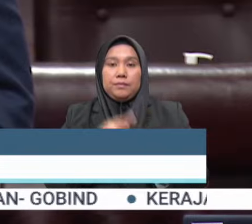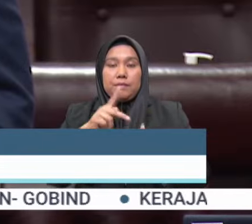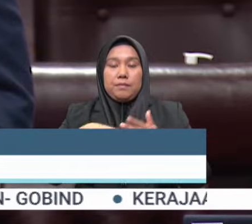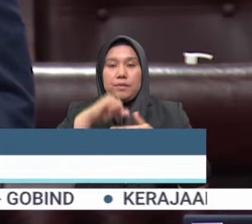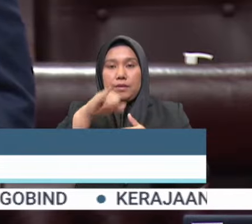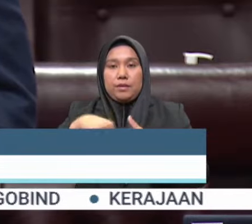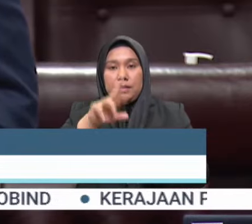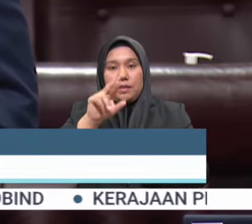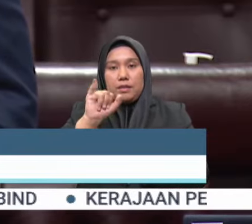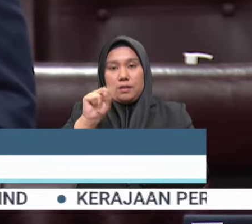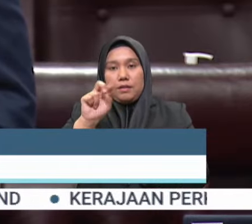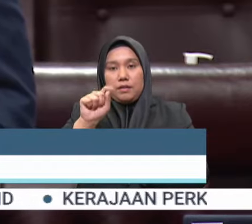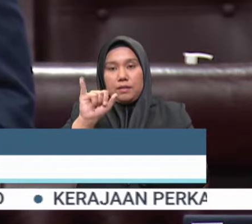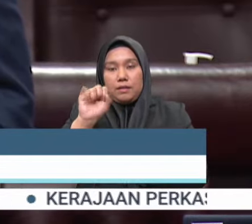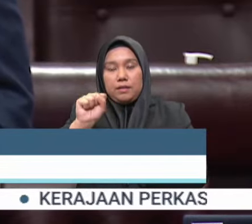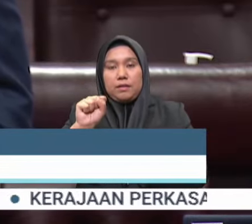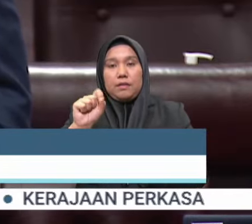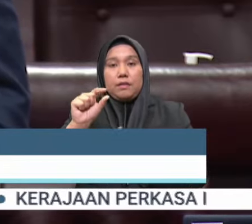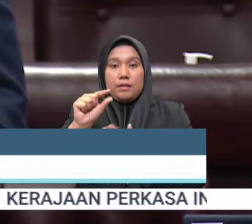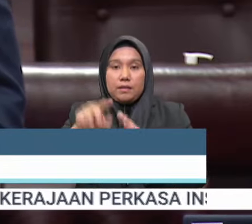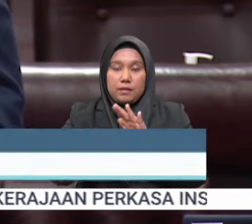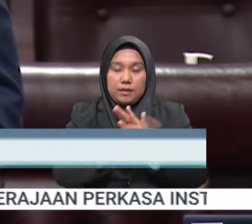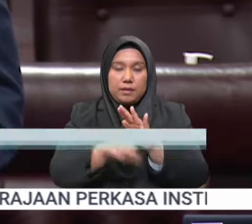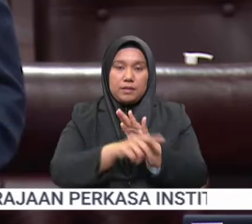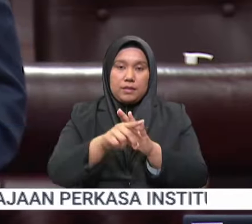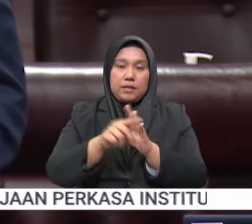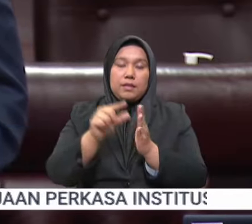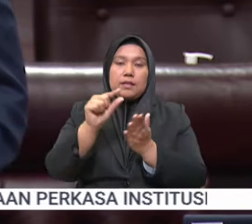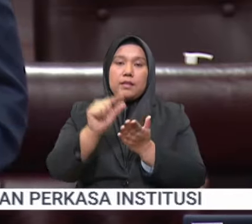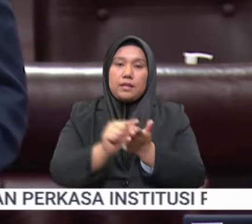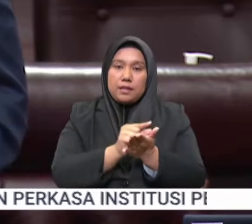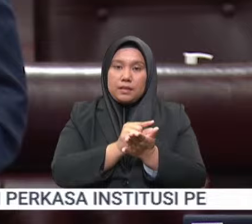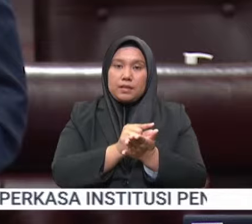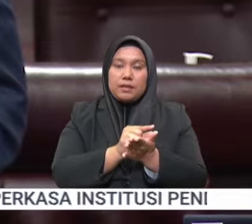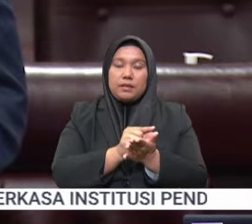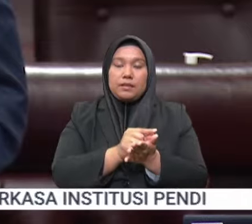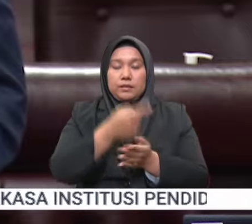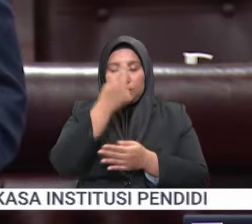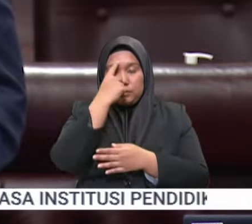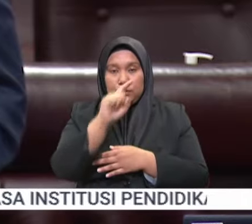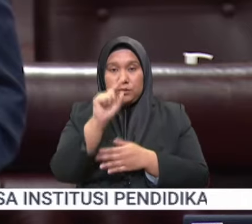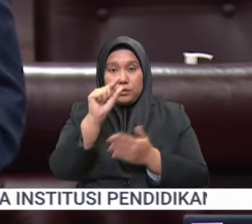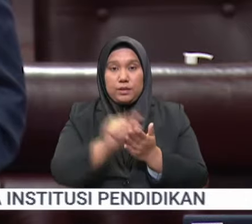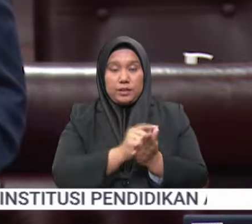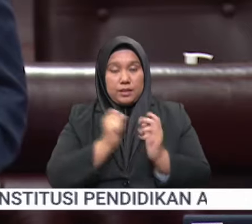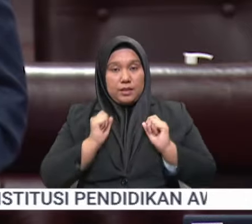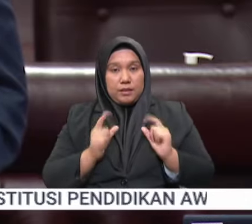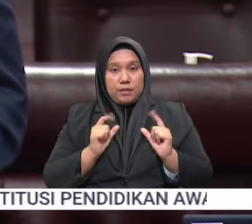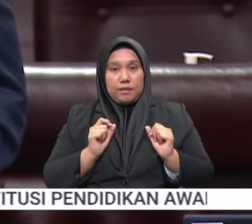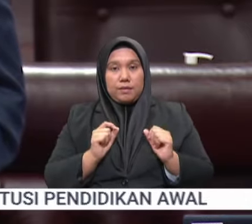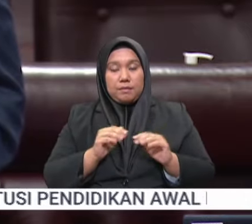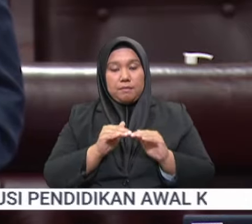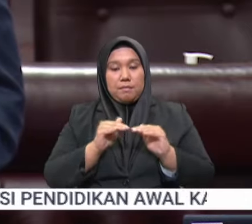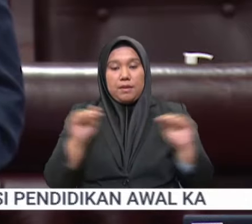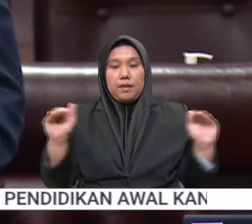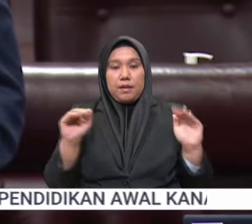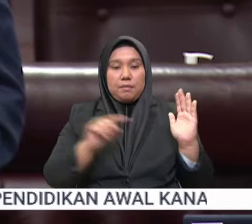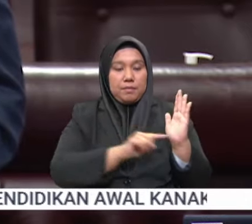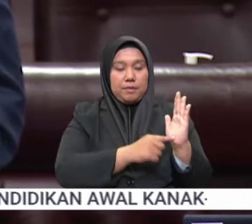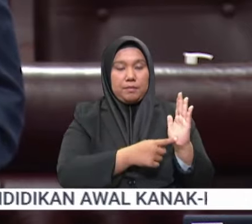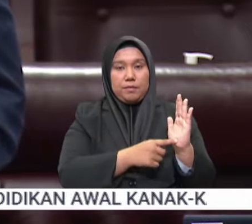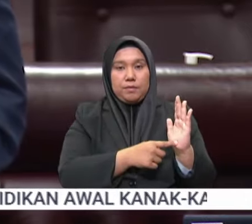untuk membolehkan gaji sektor swasta yang berada di paras permulaan dan paras